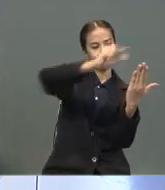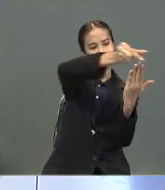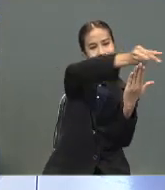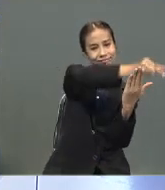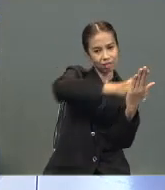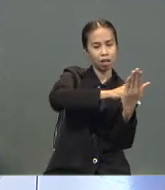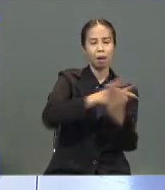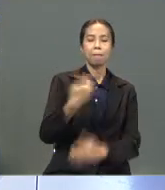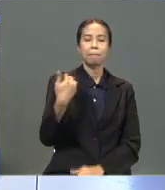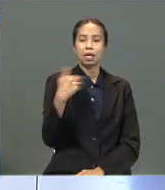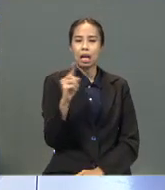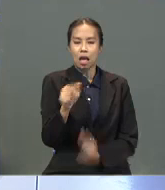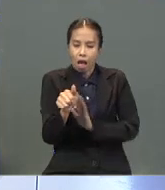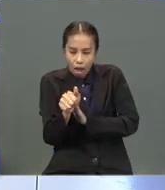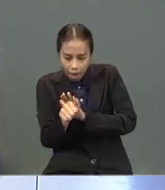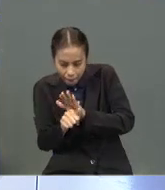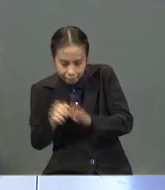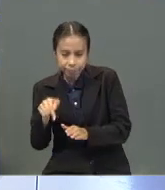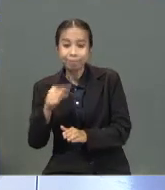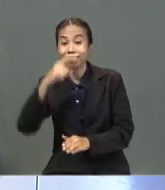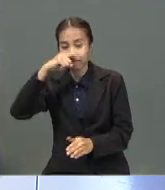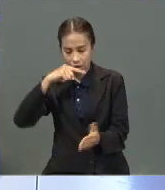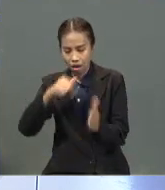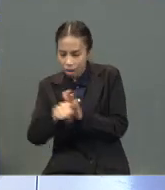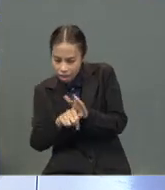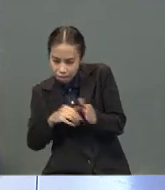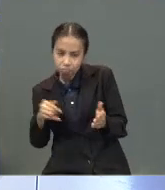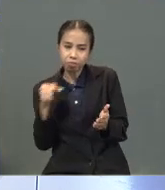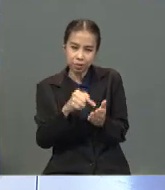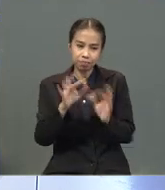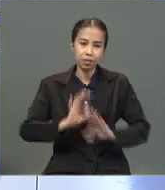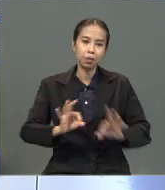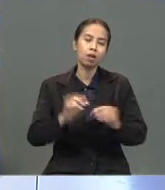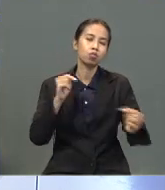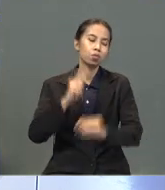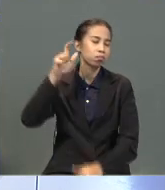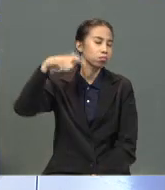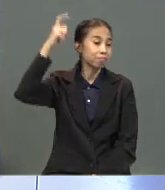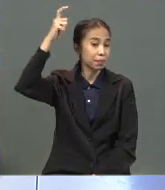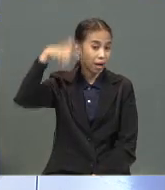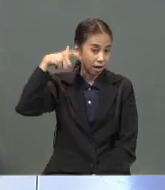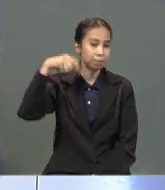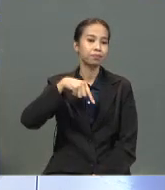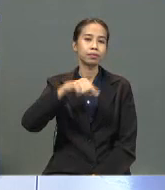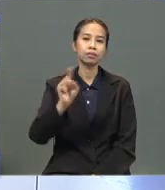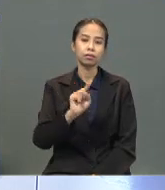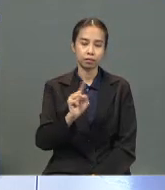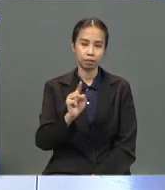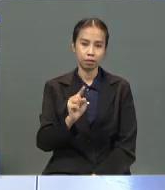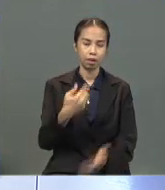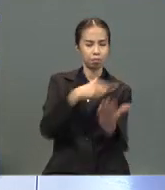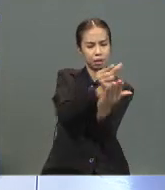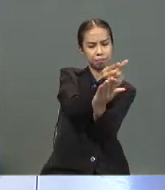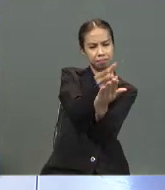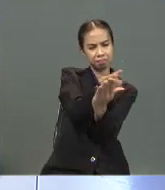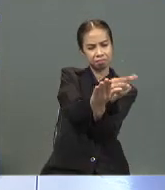ที่พยายามในการลักลอบนำเข้ามากันพอสมควรเพราะว่าโดยเฉพาะชายแดนเพื่อนบ้านที่ติดกับเมียนมาร์รับยักษ์ไข่อย่างที่บอกว่าเส้นแดนที่ติด